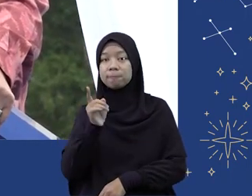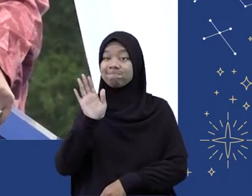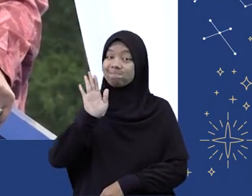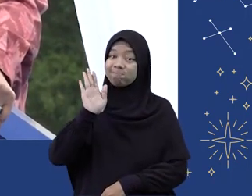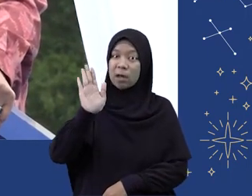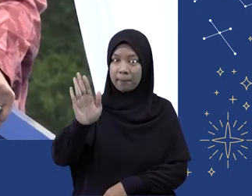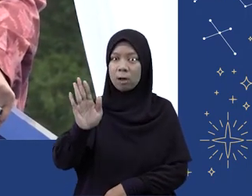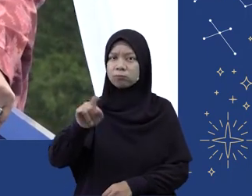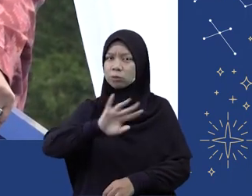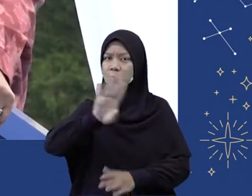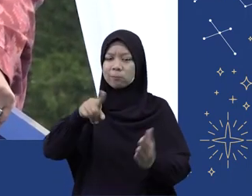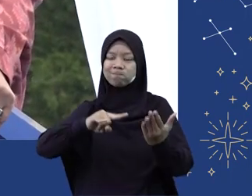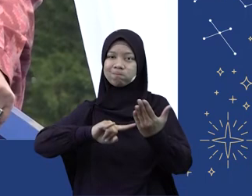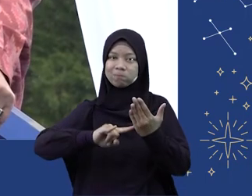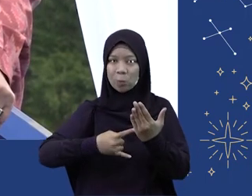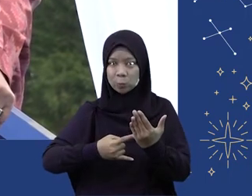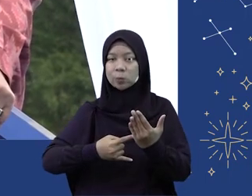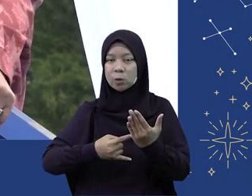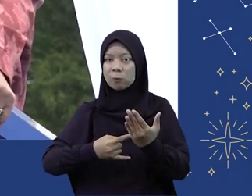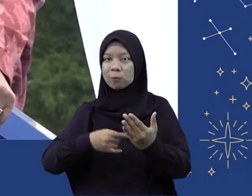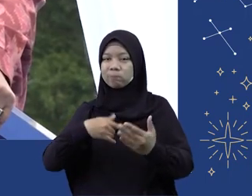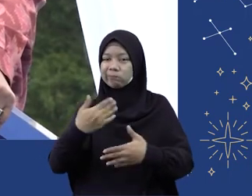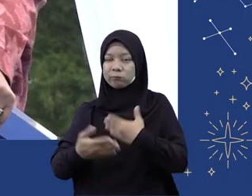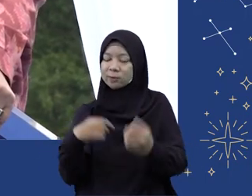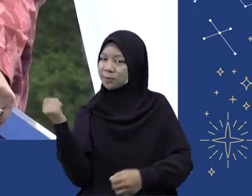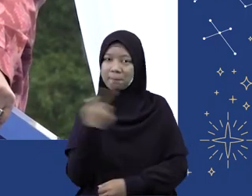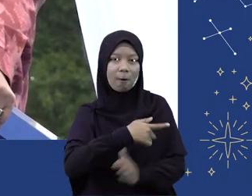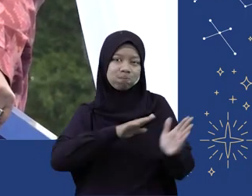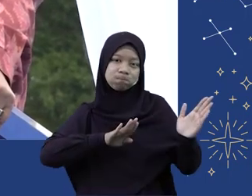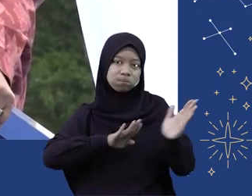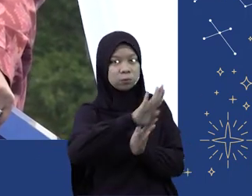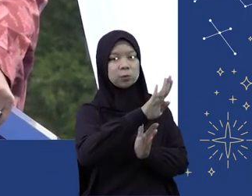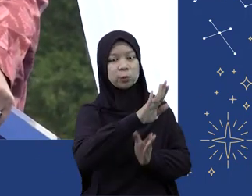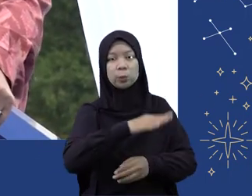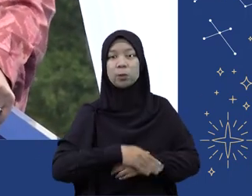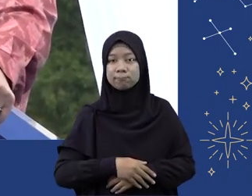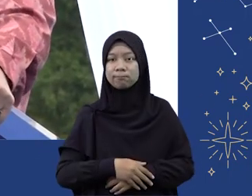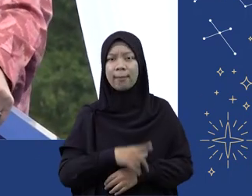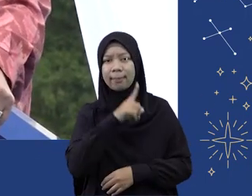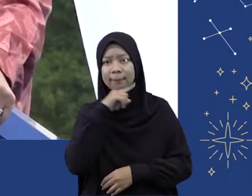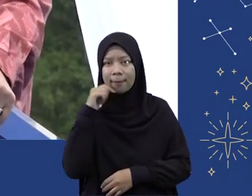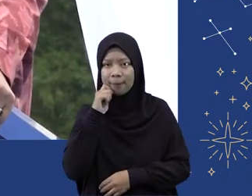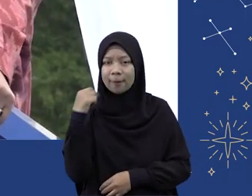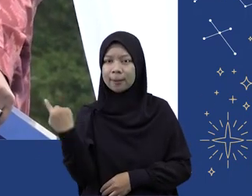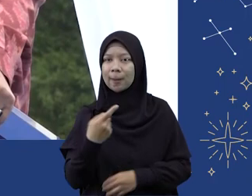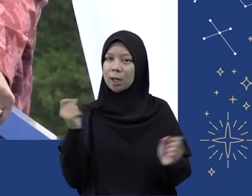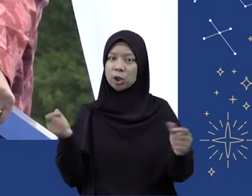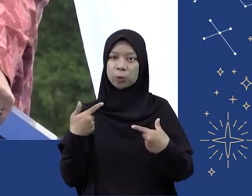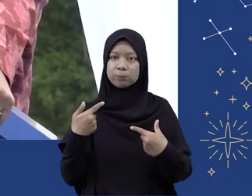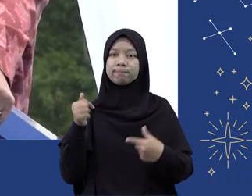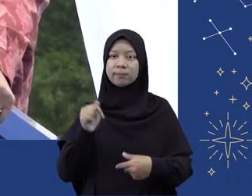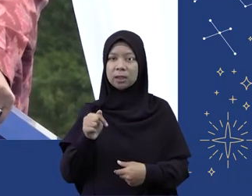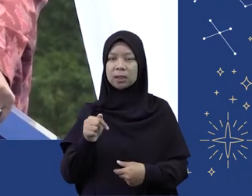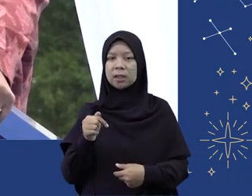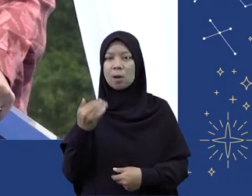yang teknologi yang sangat cepat berkembang Ternyata hidup kita tidak menjadi